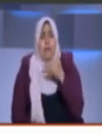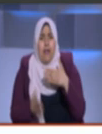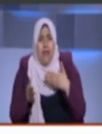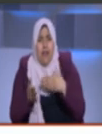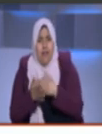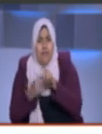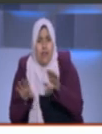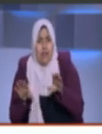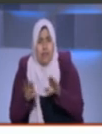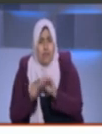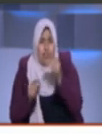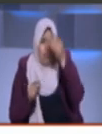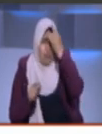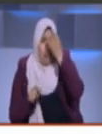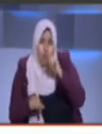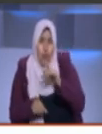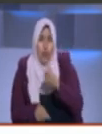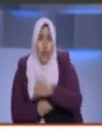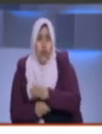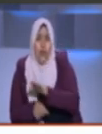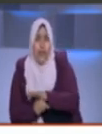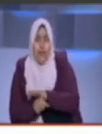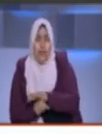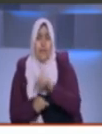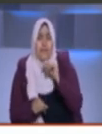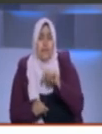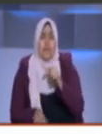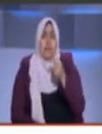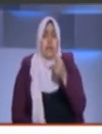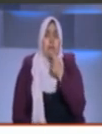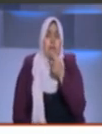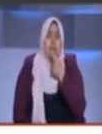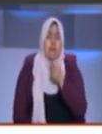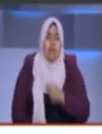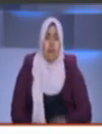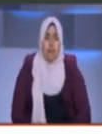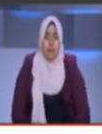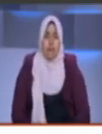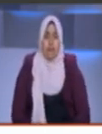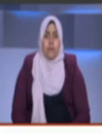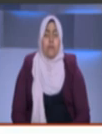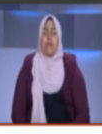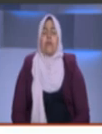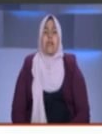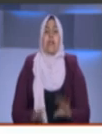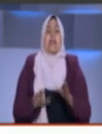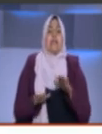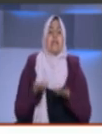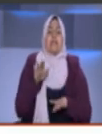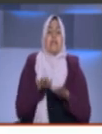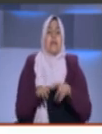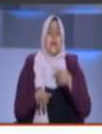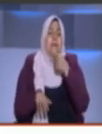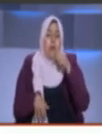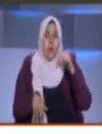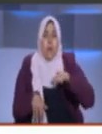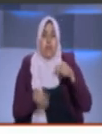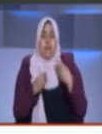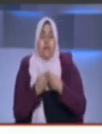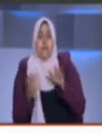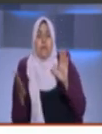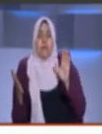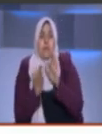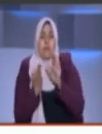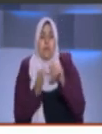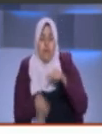حصيلة الإصابات والوفيات في بريطانيا، يعني ما هي استراتيجية بريطانيا الآن في المواجهة